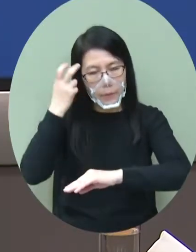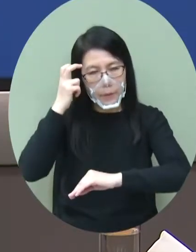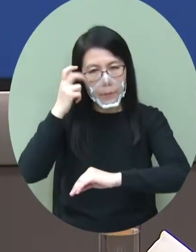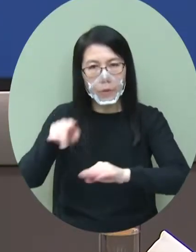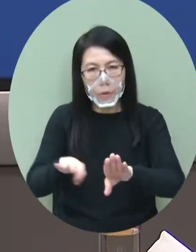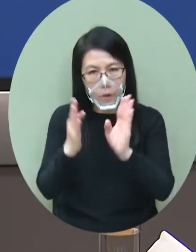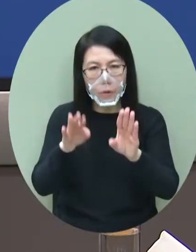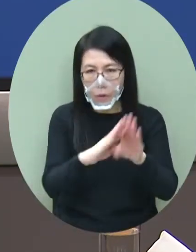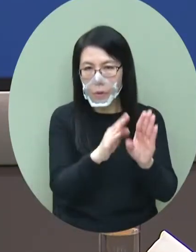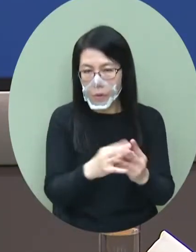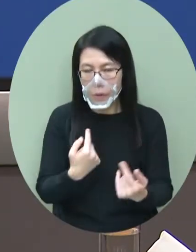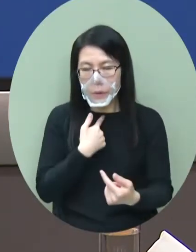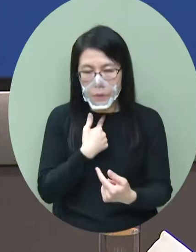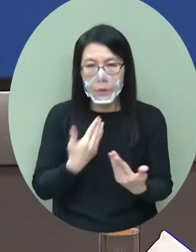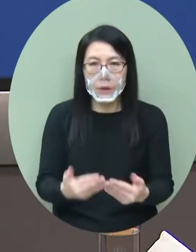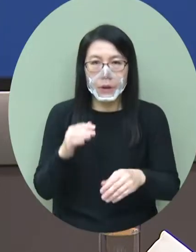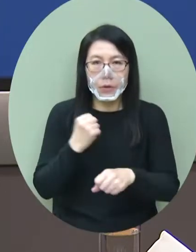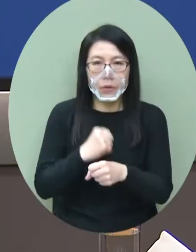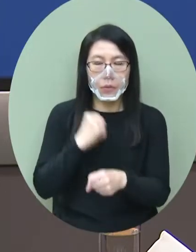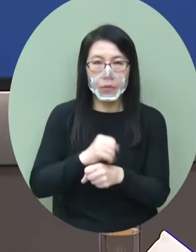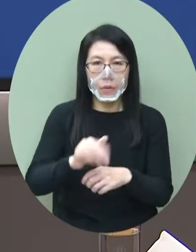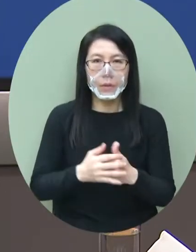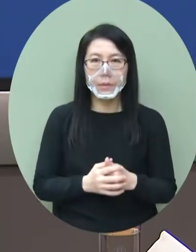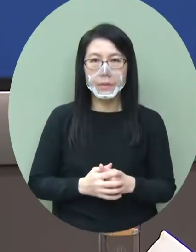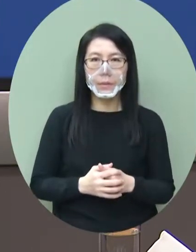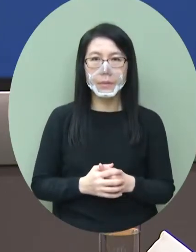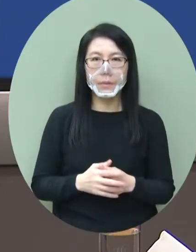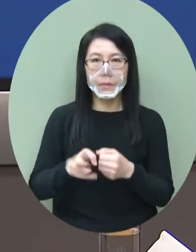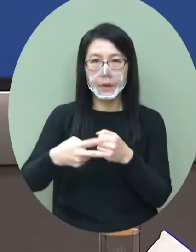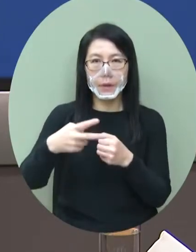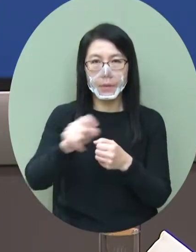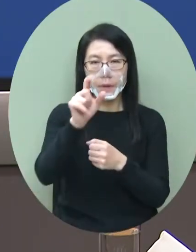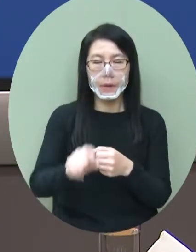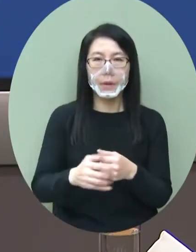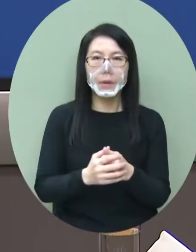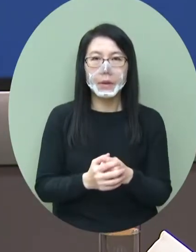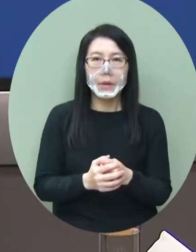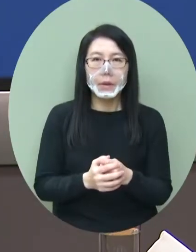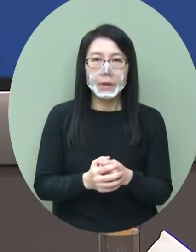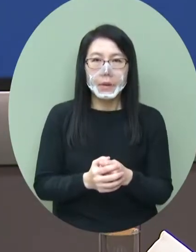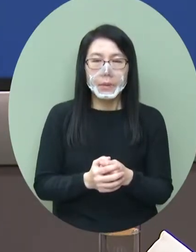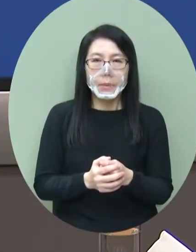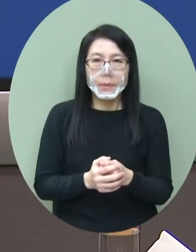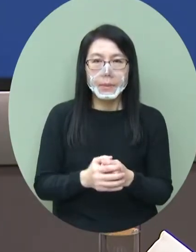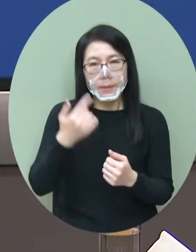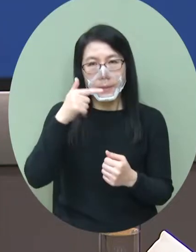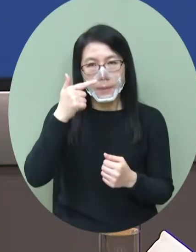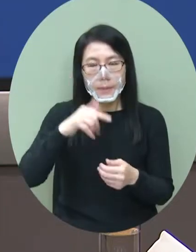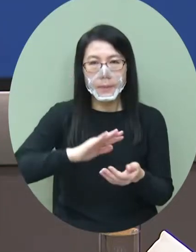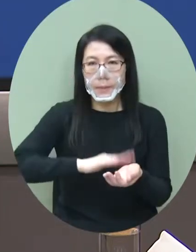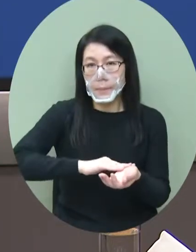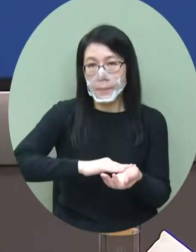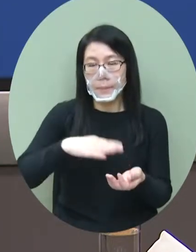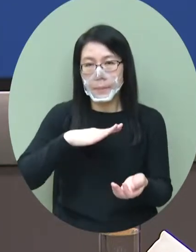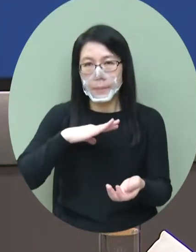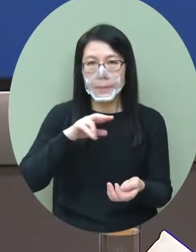们在现在要做的事情啊。第二个问题就是，其实我们在新一波的疫情，我们都没有形容